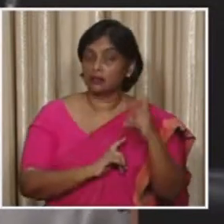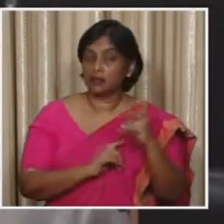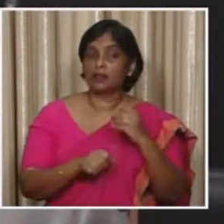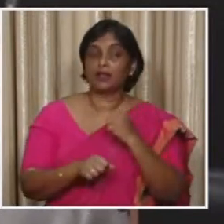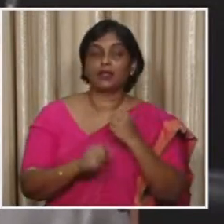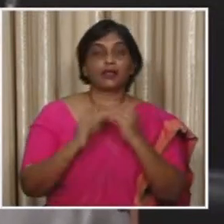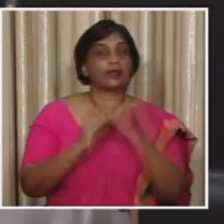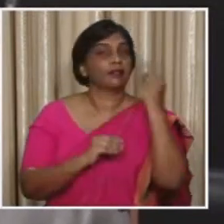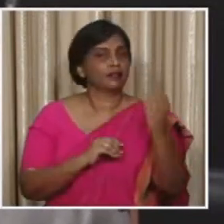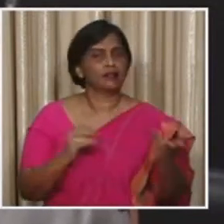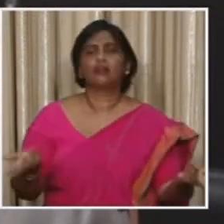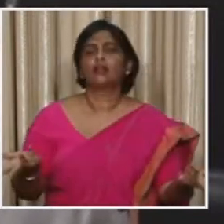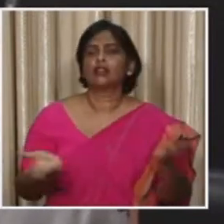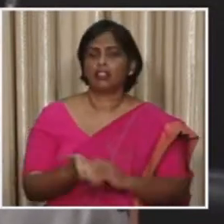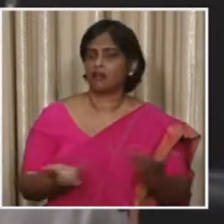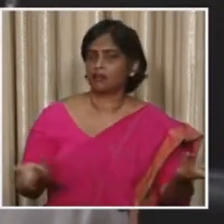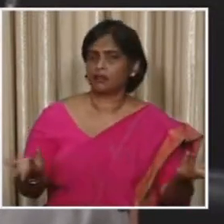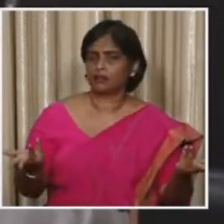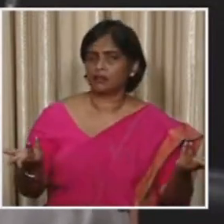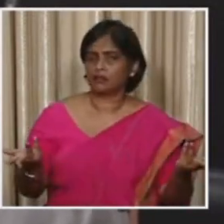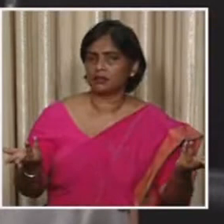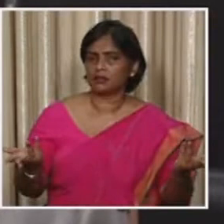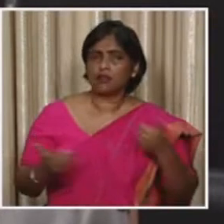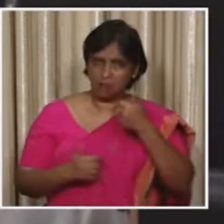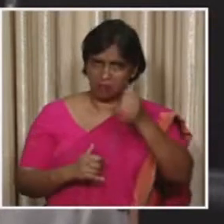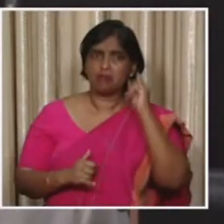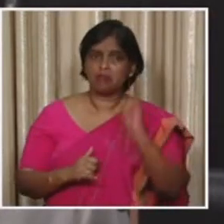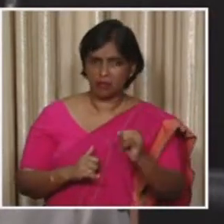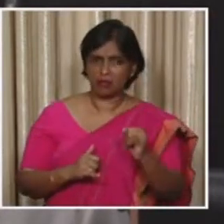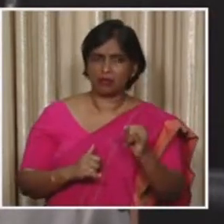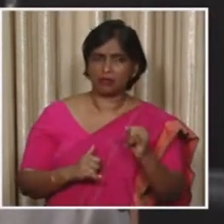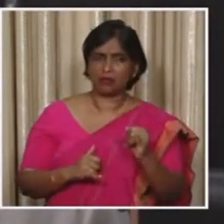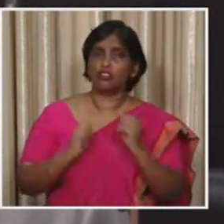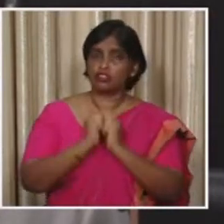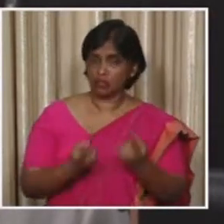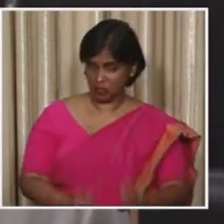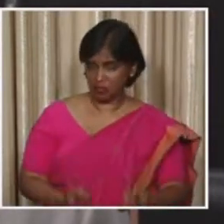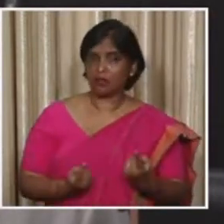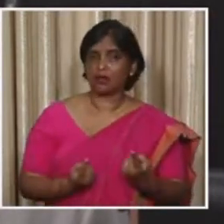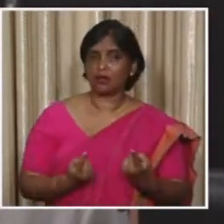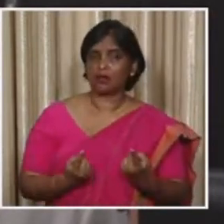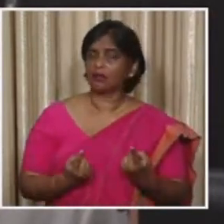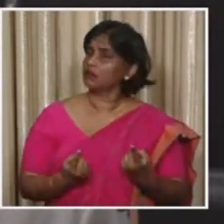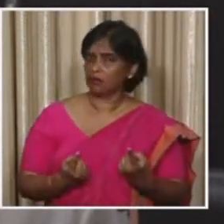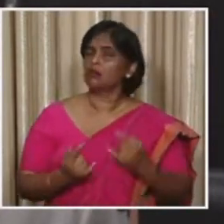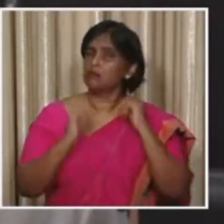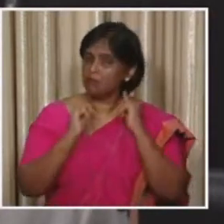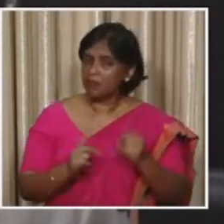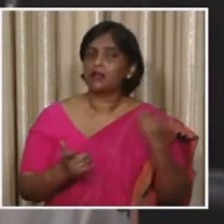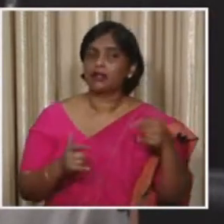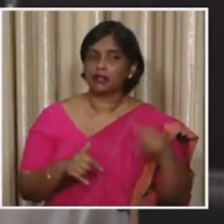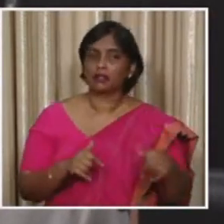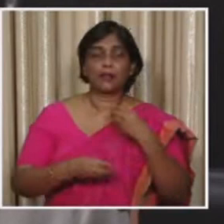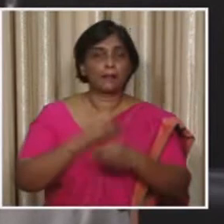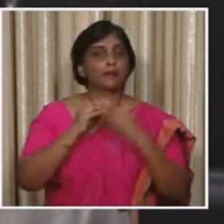අපි ගෙයක් දෙන්නේ තව මොනවද ඕනේ මේක සුබද අසුබද විරකියාව වැරියකියාව අසුබ නිසා තමයි